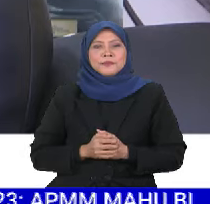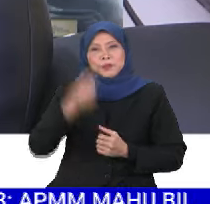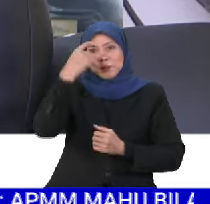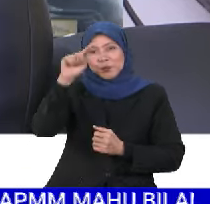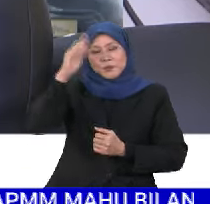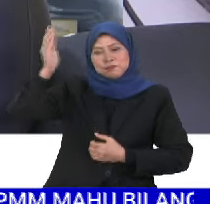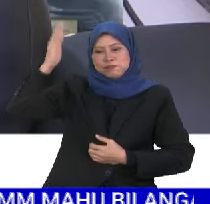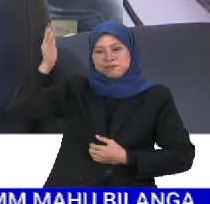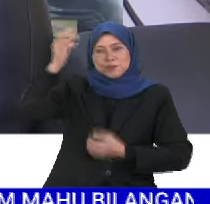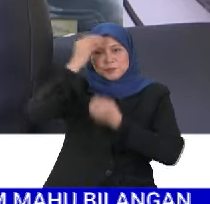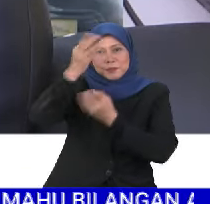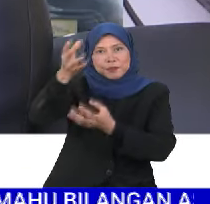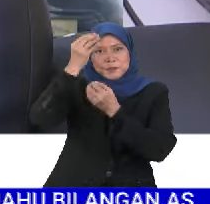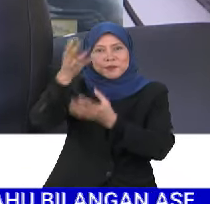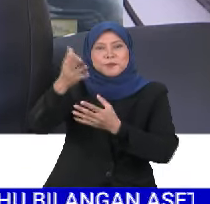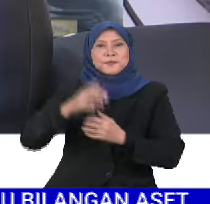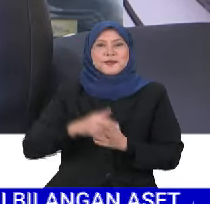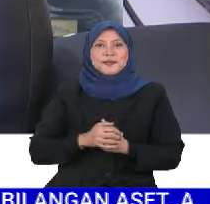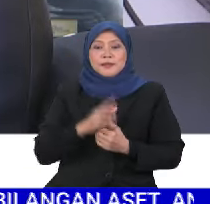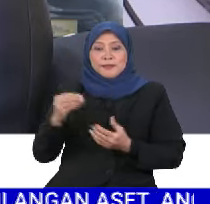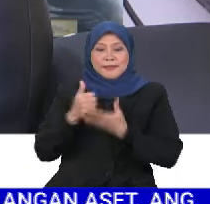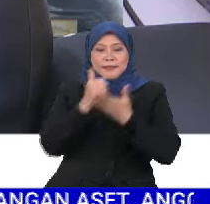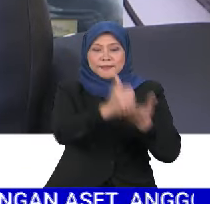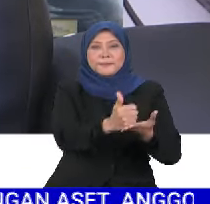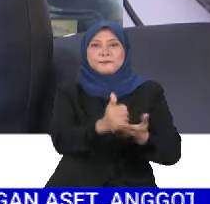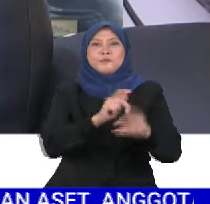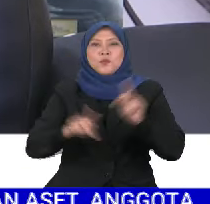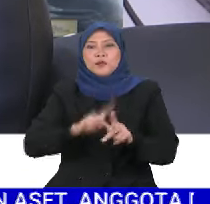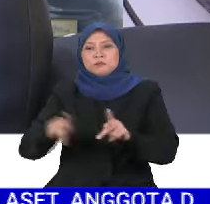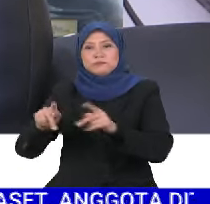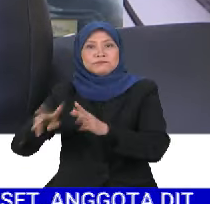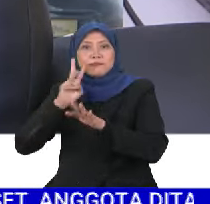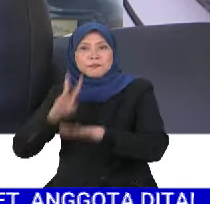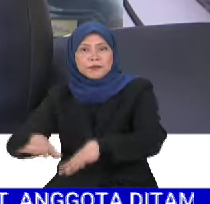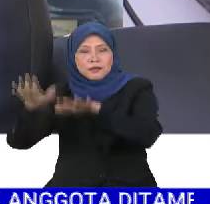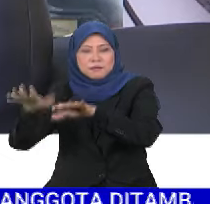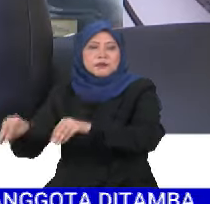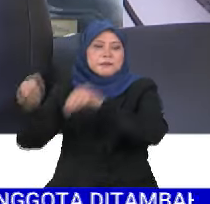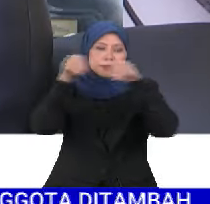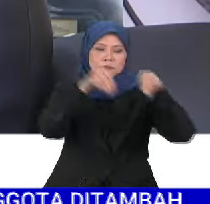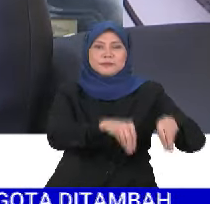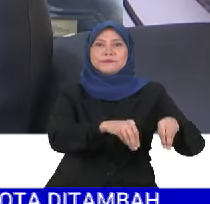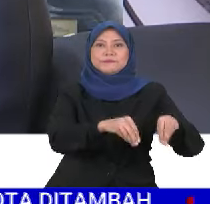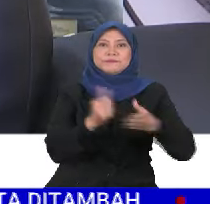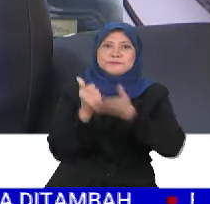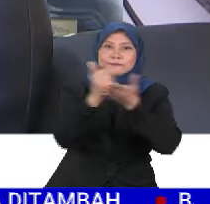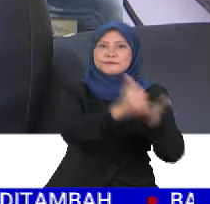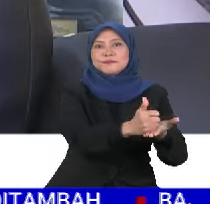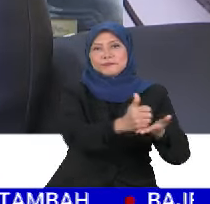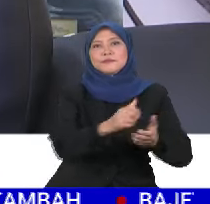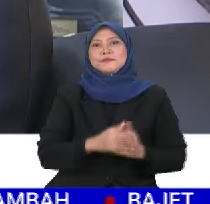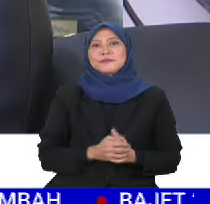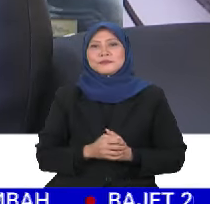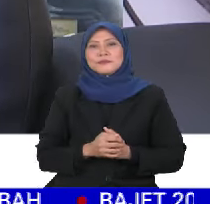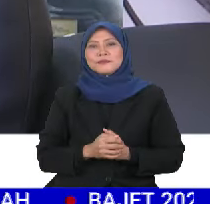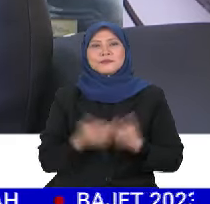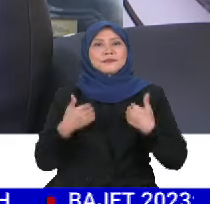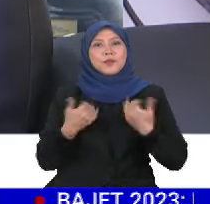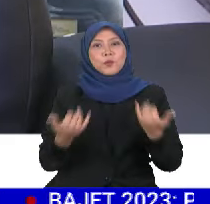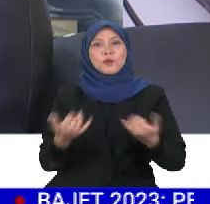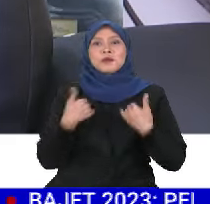maklumat dan juga membantu dari segi pemindahan mangsa. Jadi dari segi situ, kita masa sekarang kita ada dua